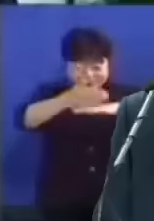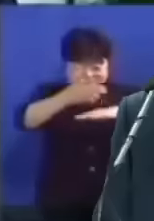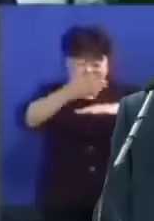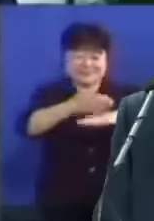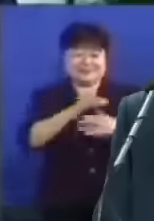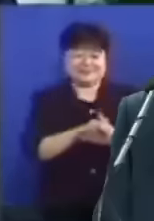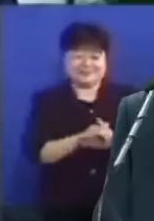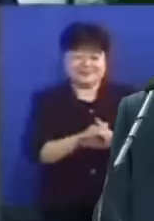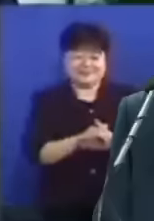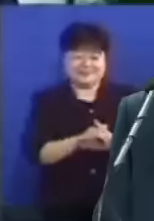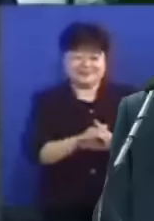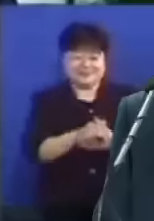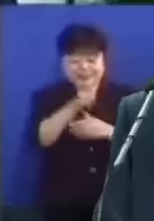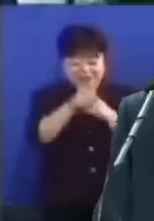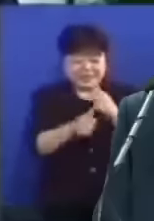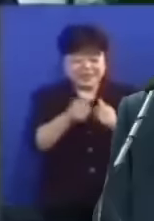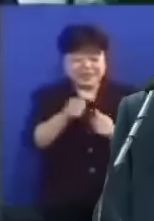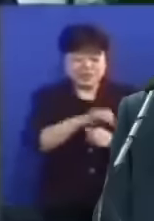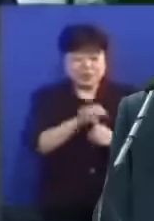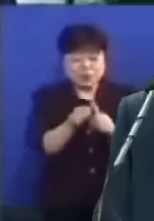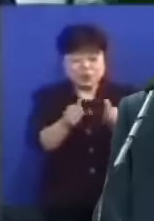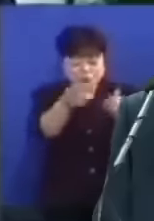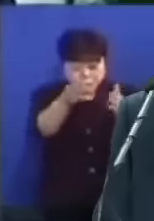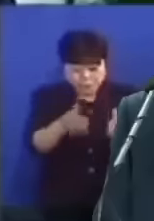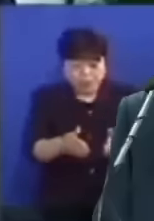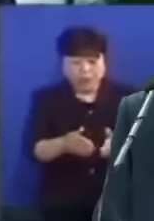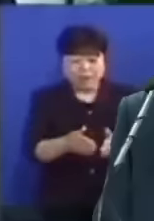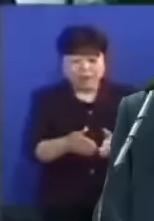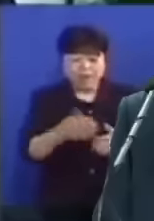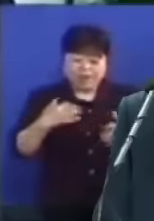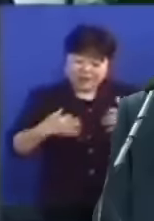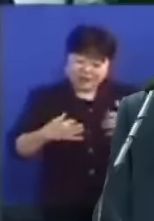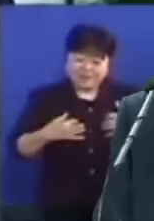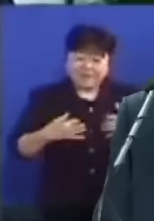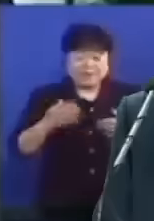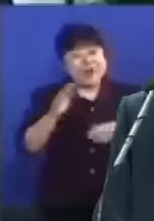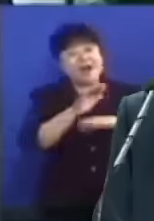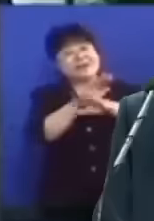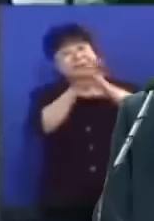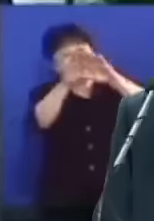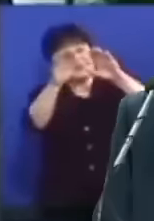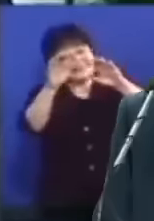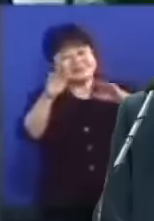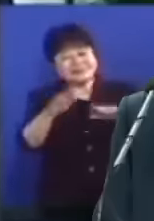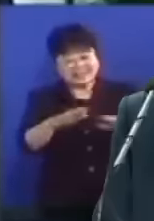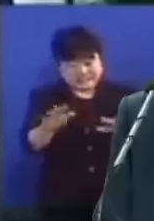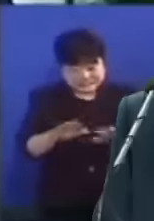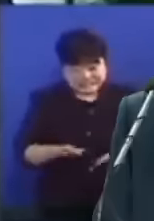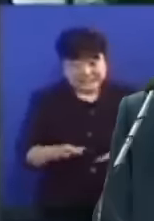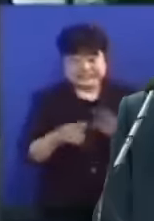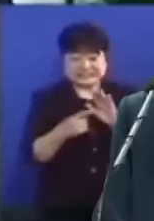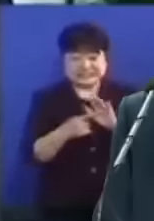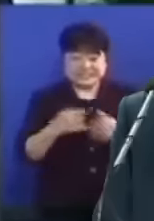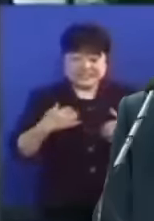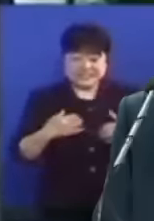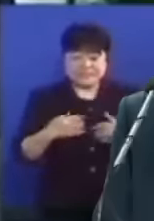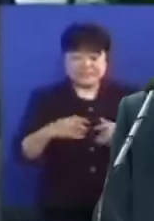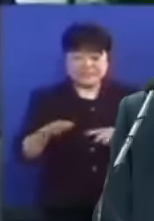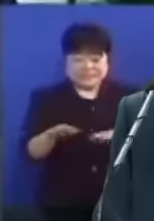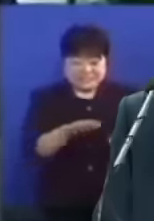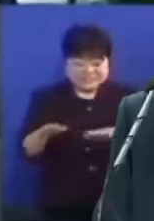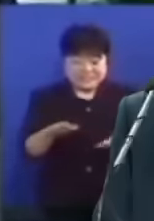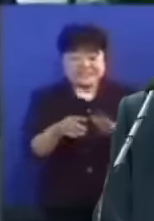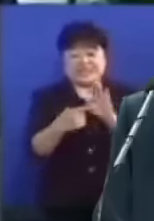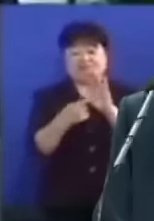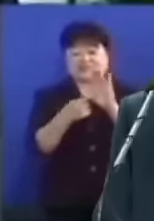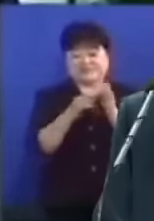감사했습니다. 하나님이 욥을 통해서 굉장히 기뻐하고 하늘에 지진이 일어났었습니다. 기쁨의 지진이 일어난